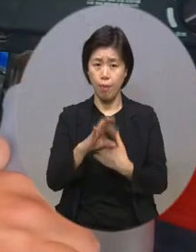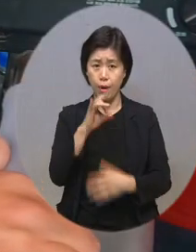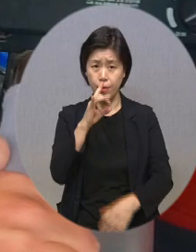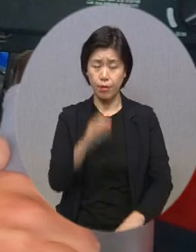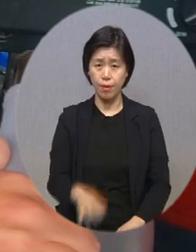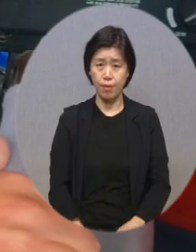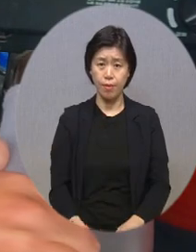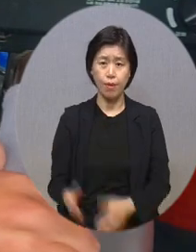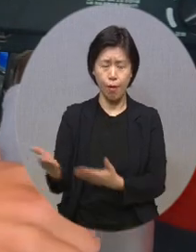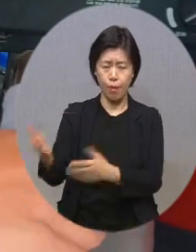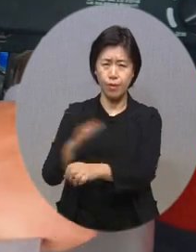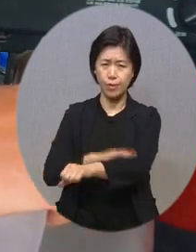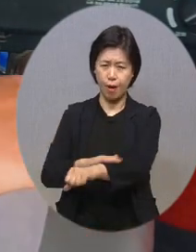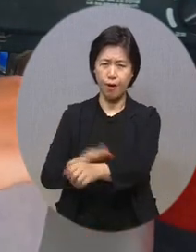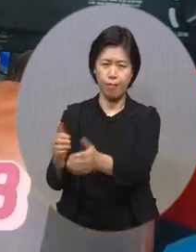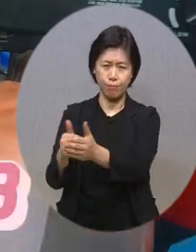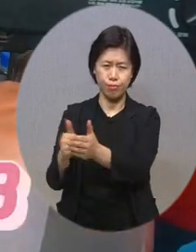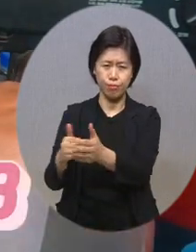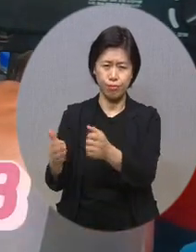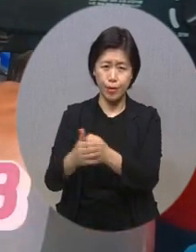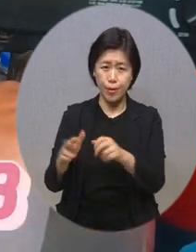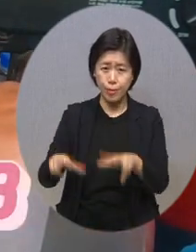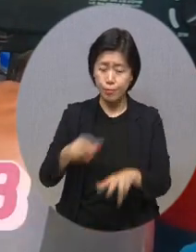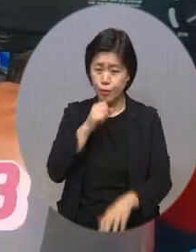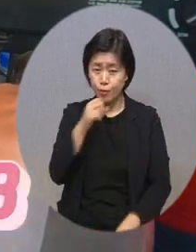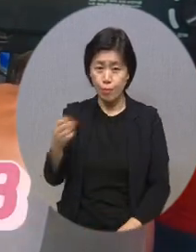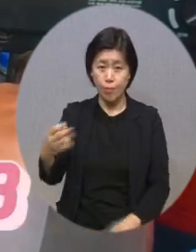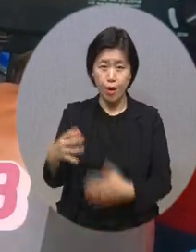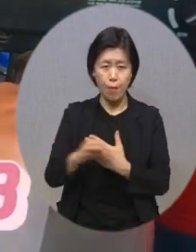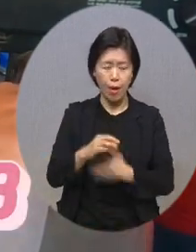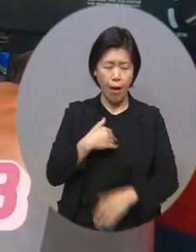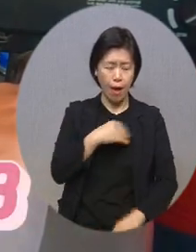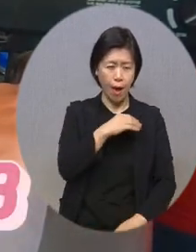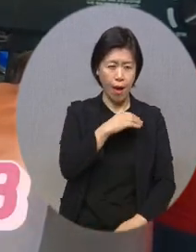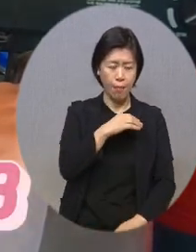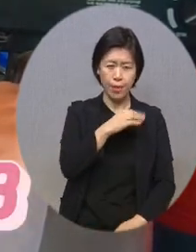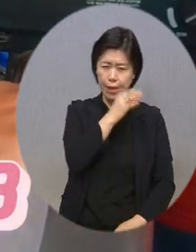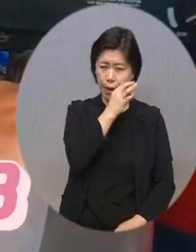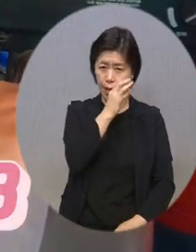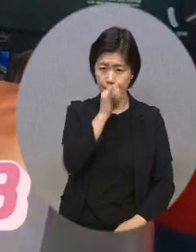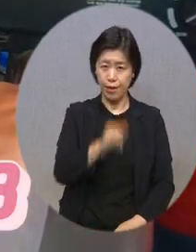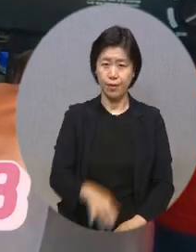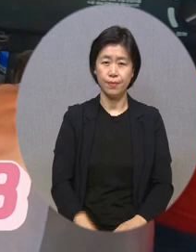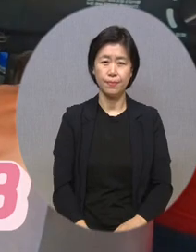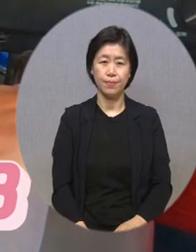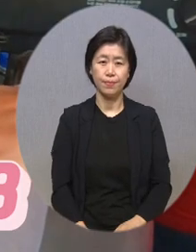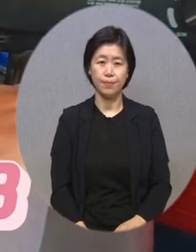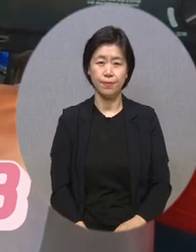다 쳤거든. 몇 개? 4, 8, 4, 5, 4, 4? 16? 7, 8. 어... 두 번. 두 번.